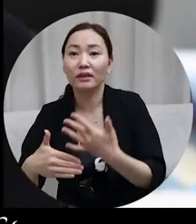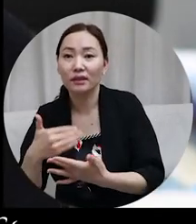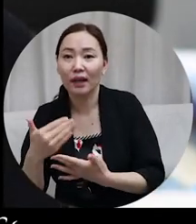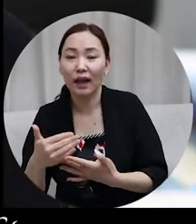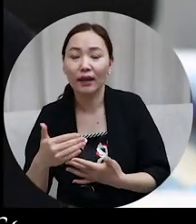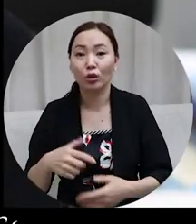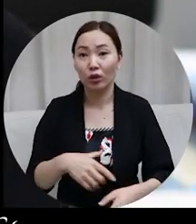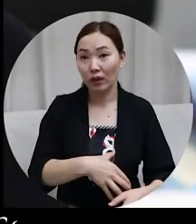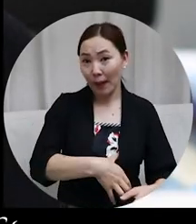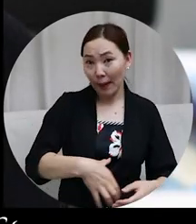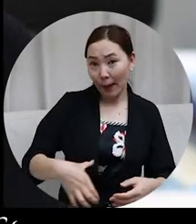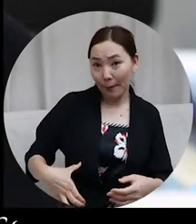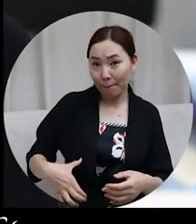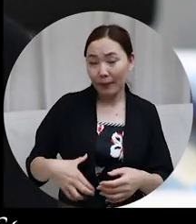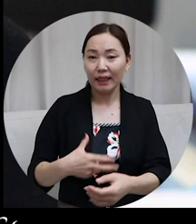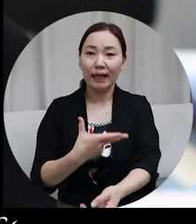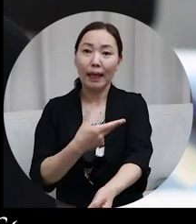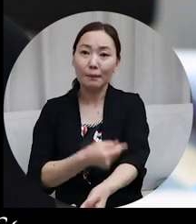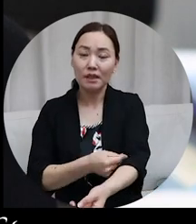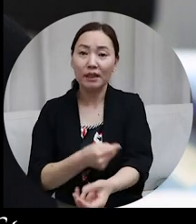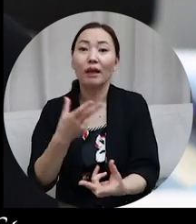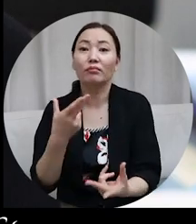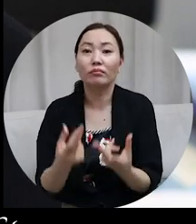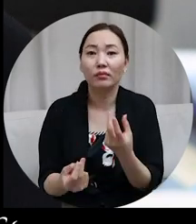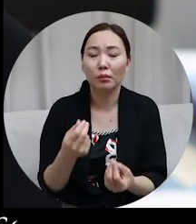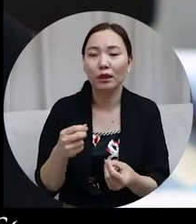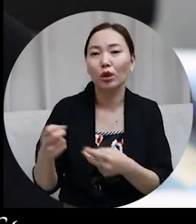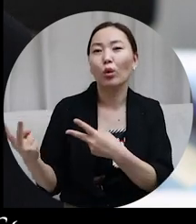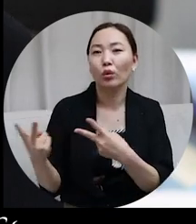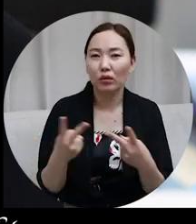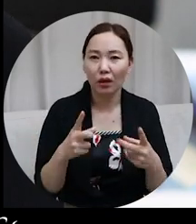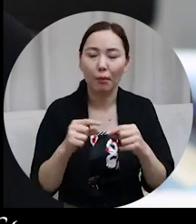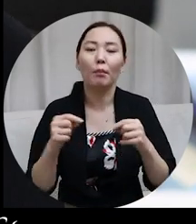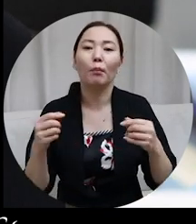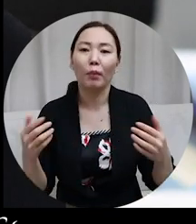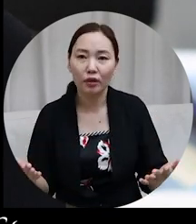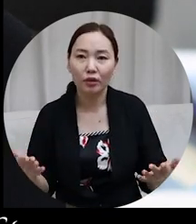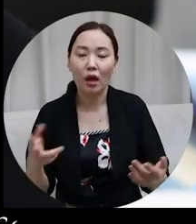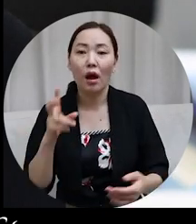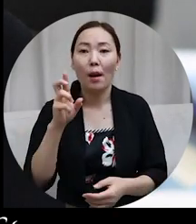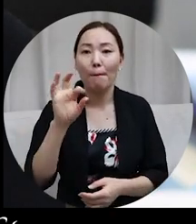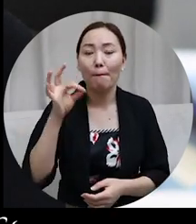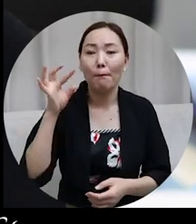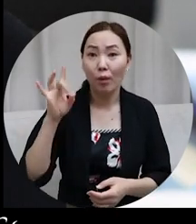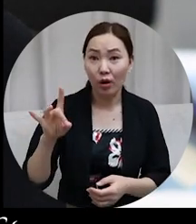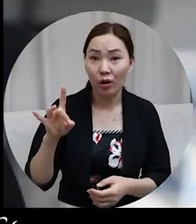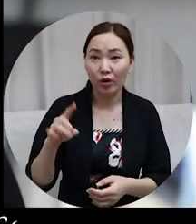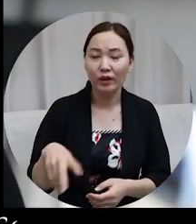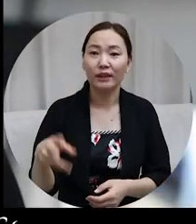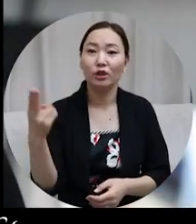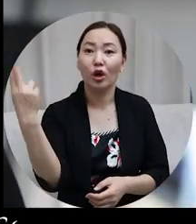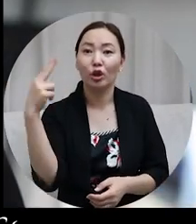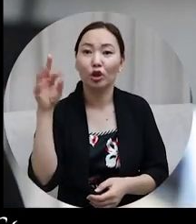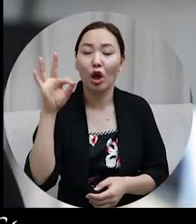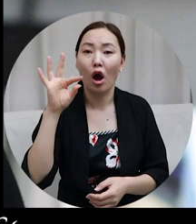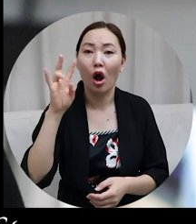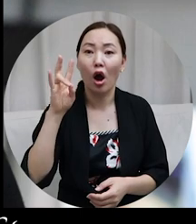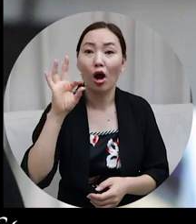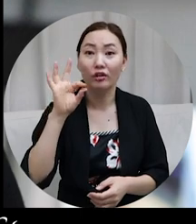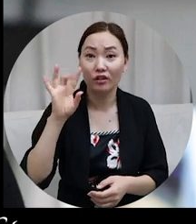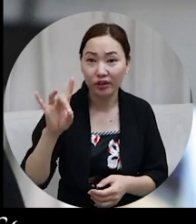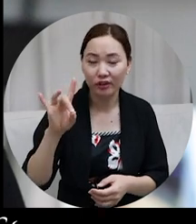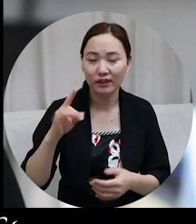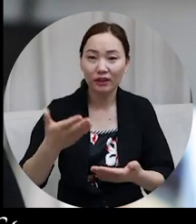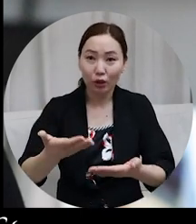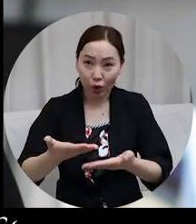оны 7 сард нөгөө хэвлийн диализ маань үйлчлэгээ өгөхөө байгаал өгье гэсэн хүн айгүй